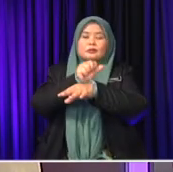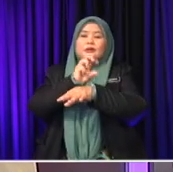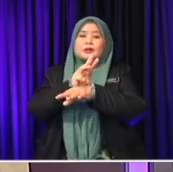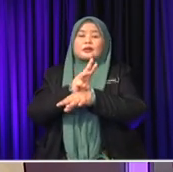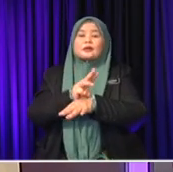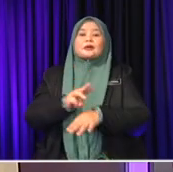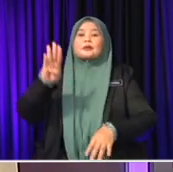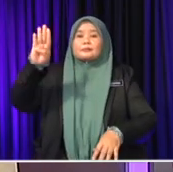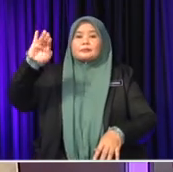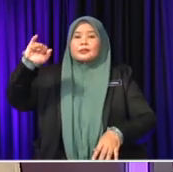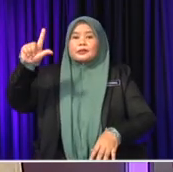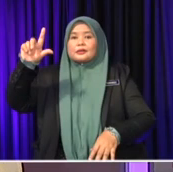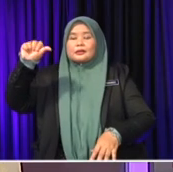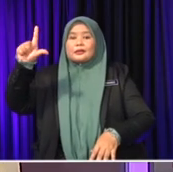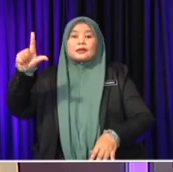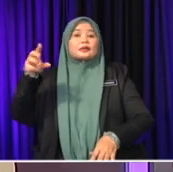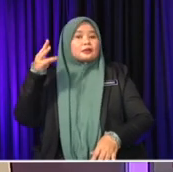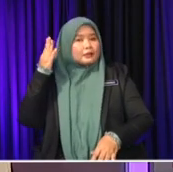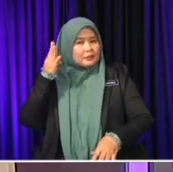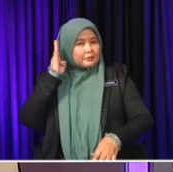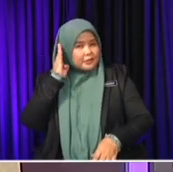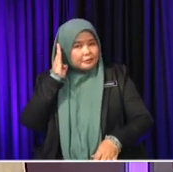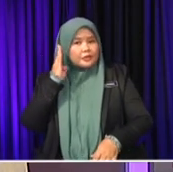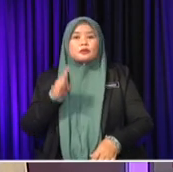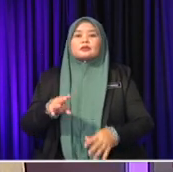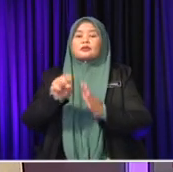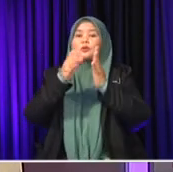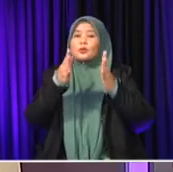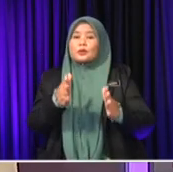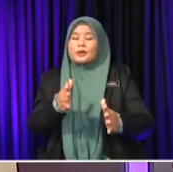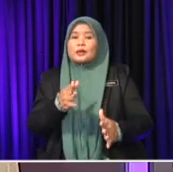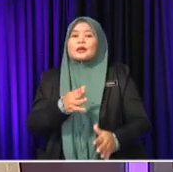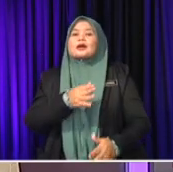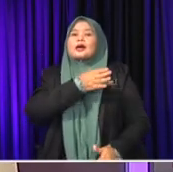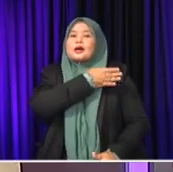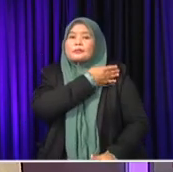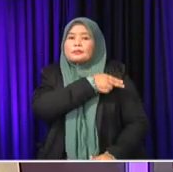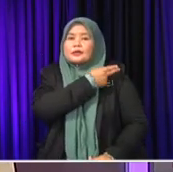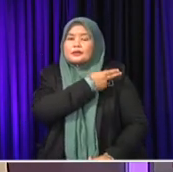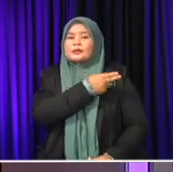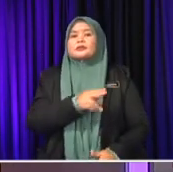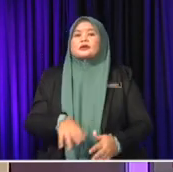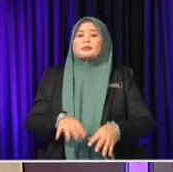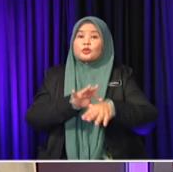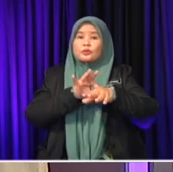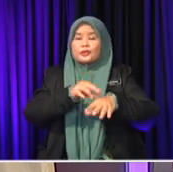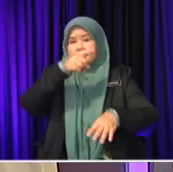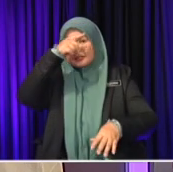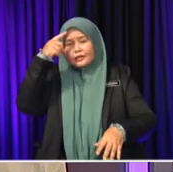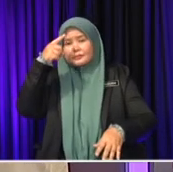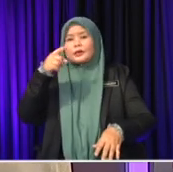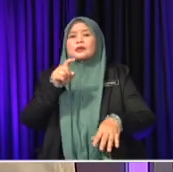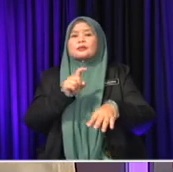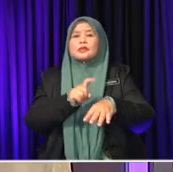bin Rabah merupakan seorang hamba seorang hamba Habsyi yang berkulit hitam dan pada